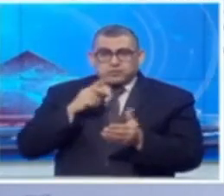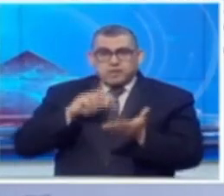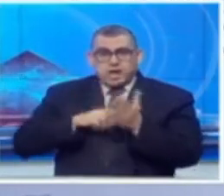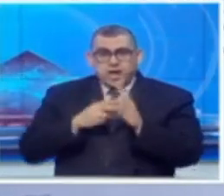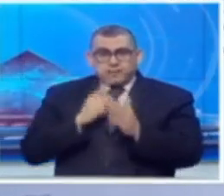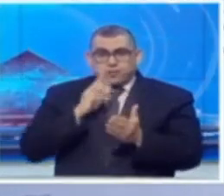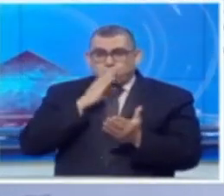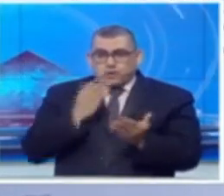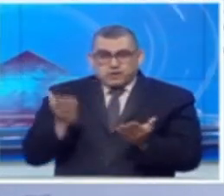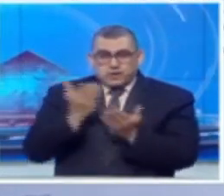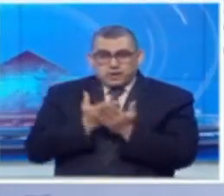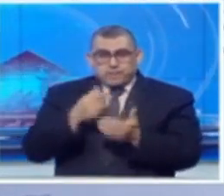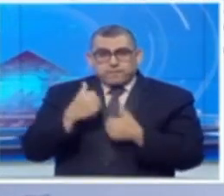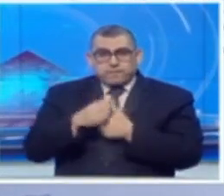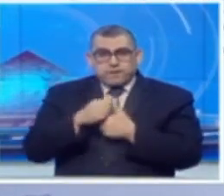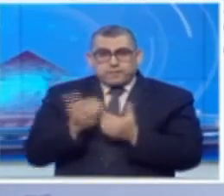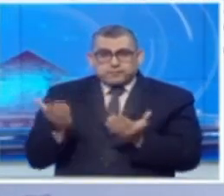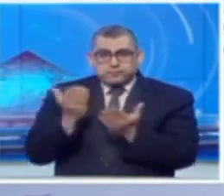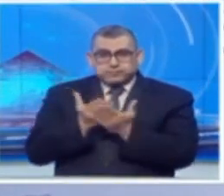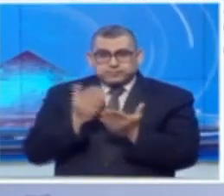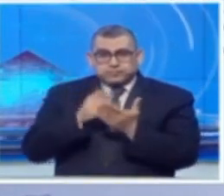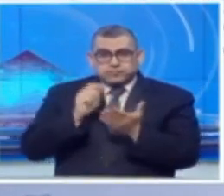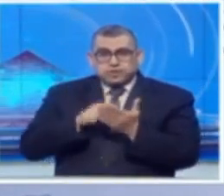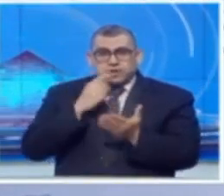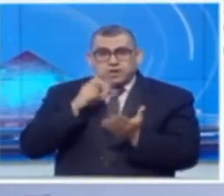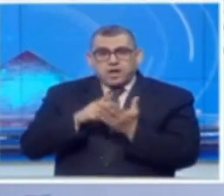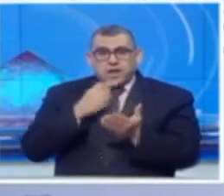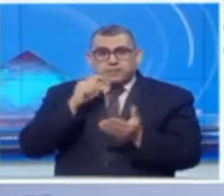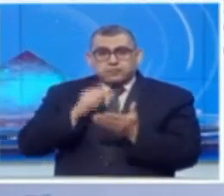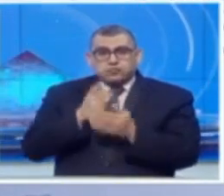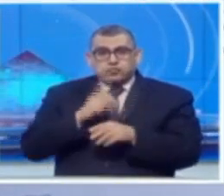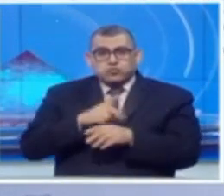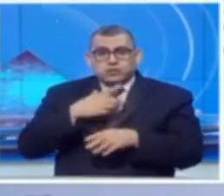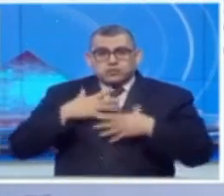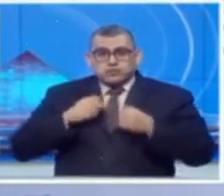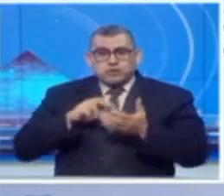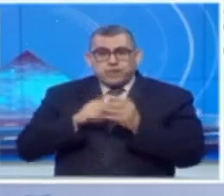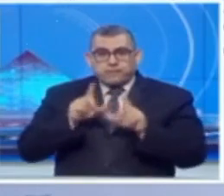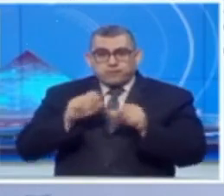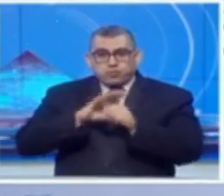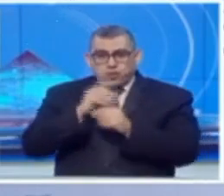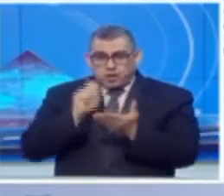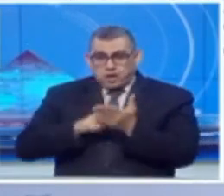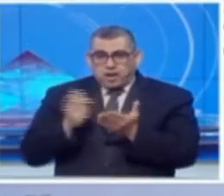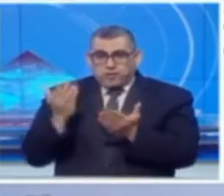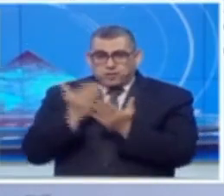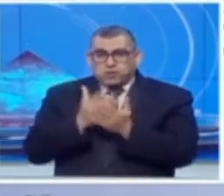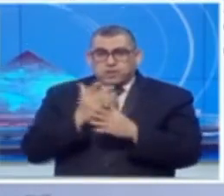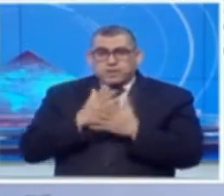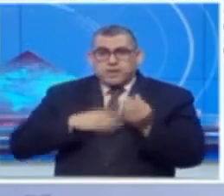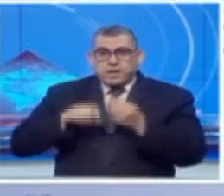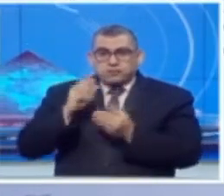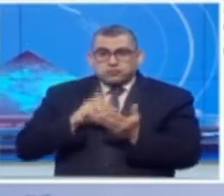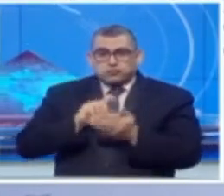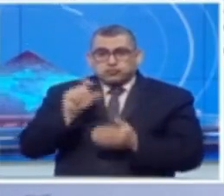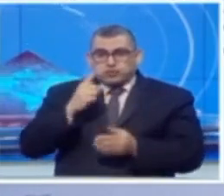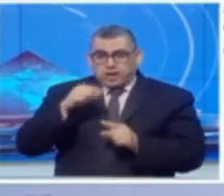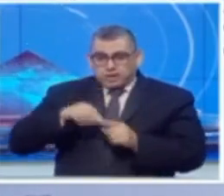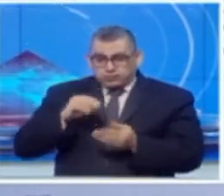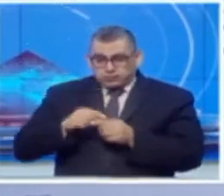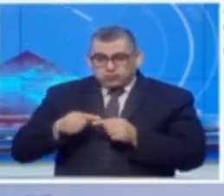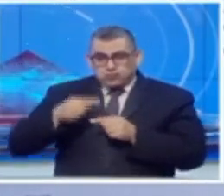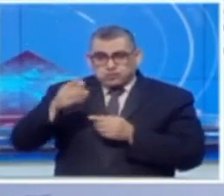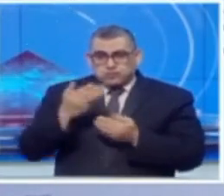استكمال الأوراق والمستندات المطلوبة كشهادة تلقي لقاح فيروس كورونا تمهيدا لبدء تفويج الحجيج بعد شهر من الآن